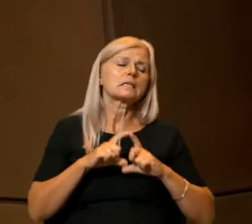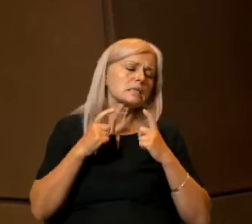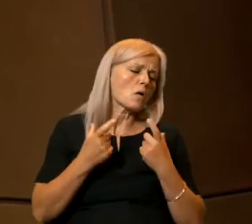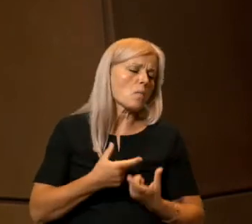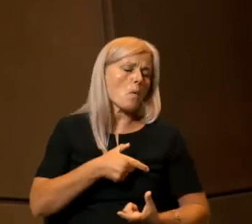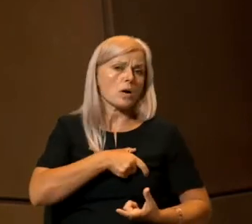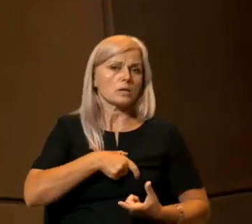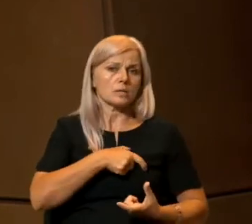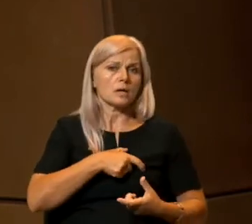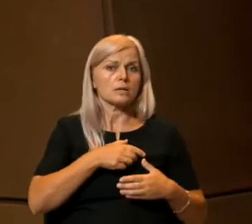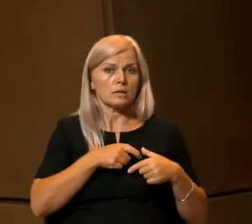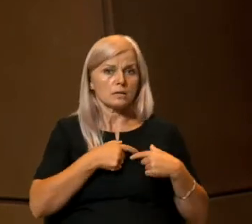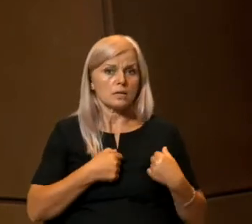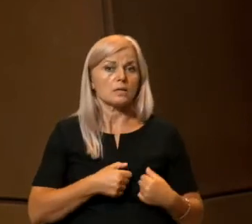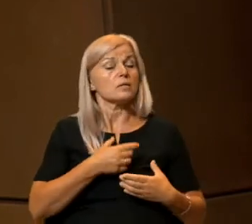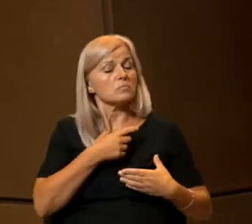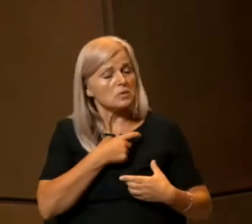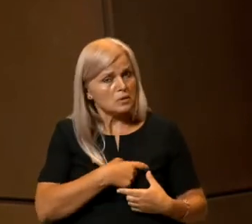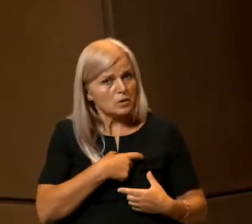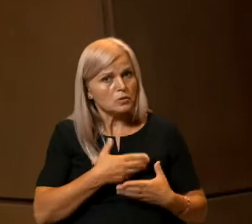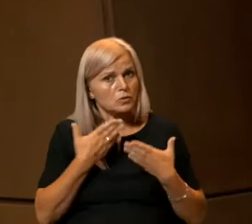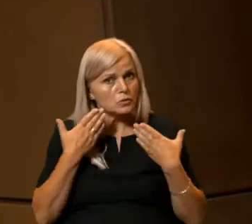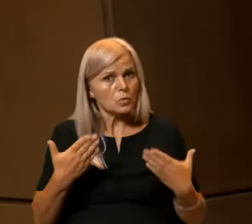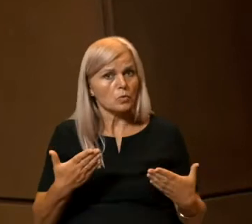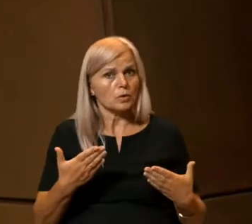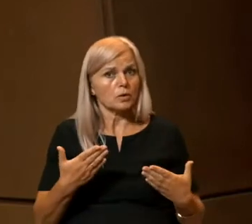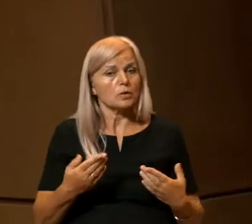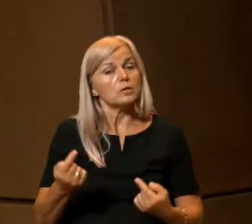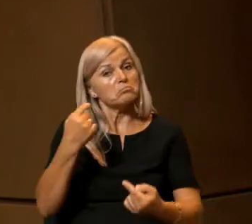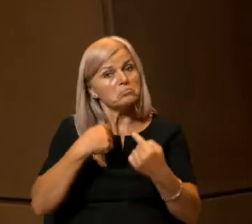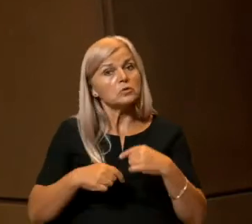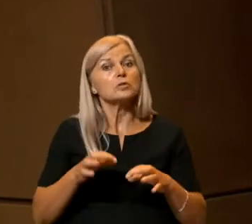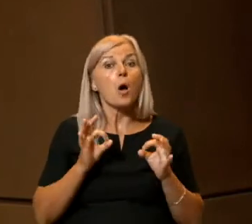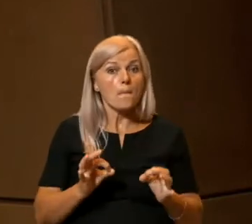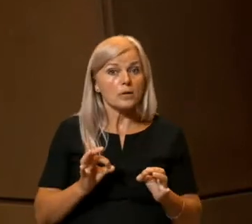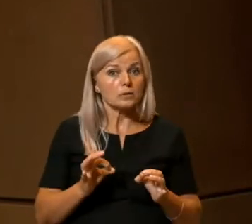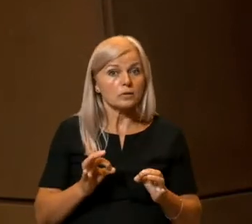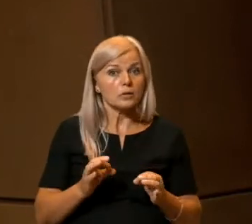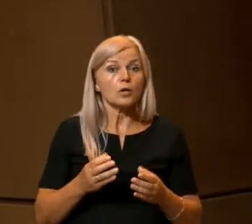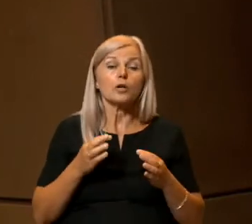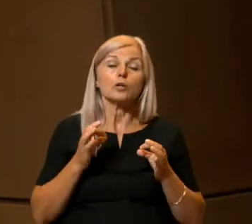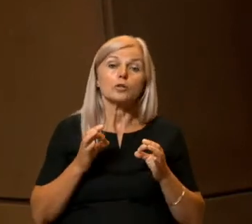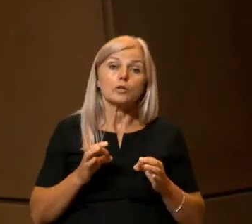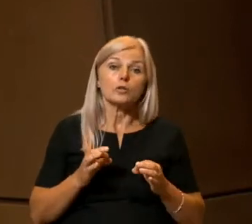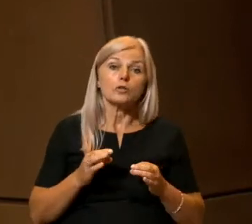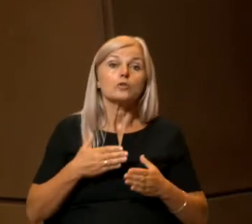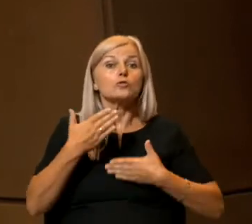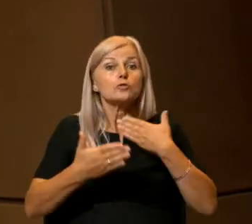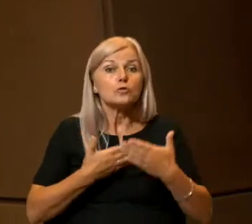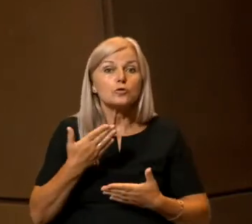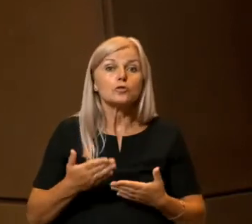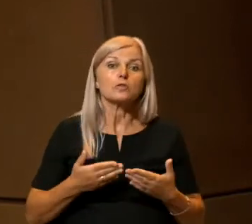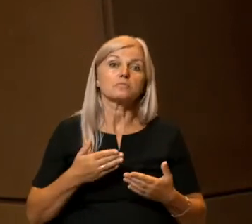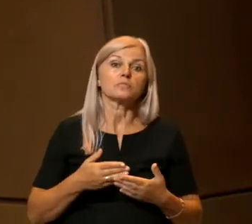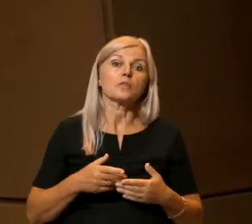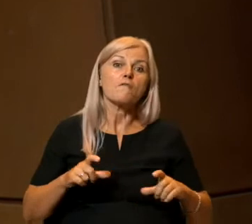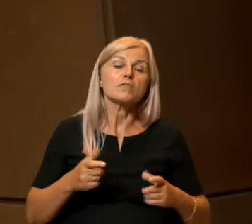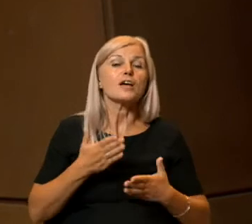dziękuję. Dziękuję Państwu za obecność. Życzę owocnych wydarzeń, nie tylko dzisiejszego wieczoru, ale